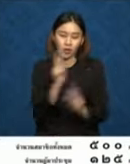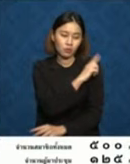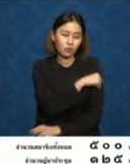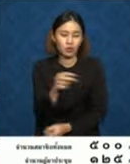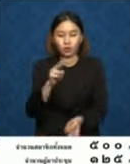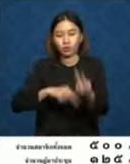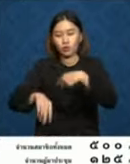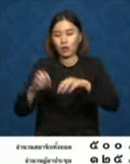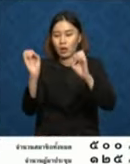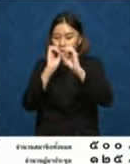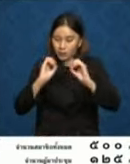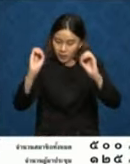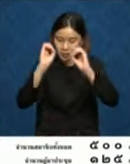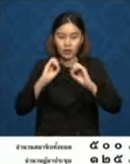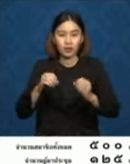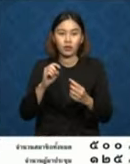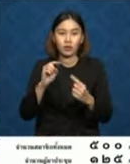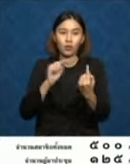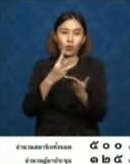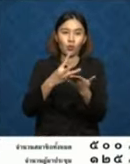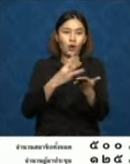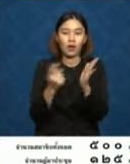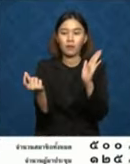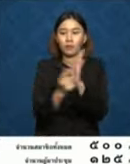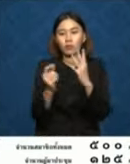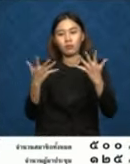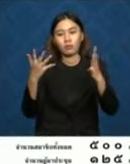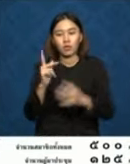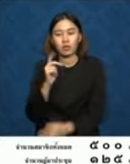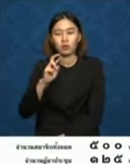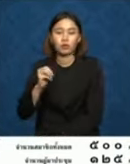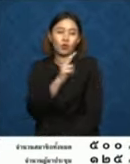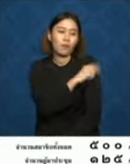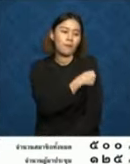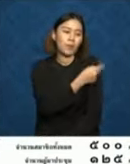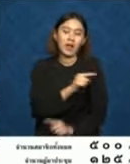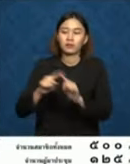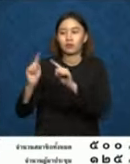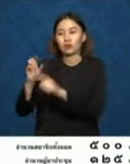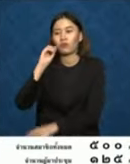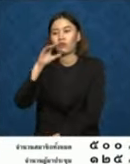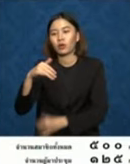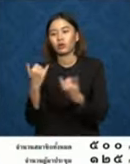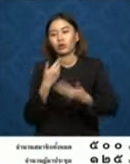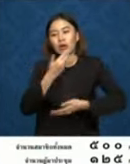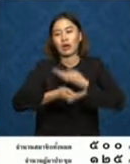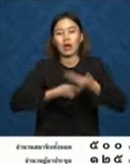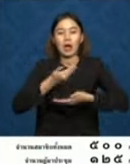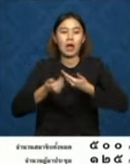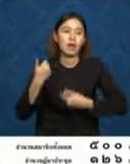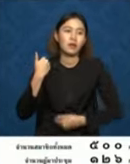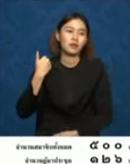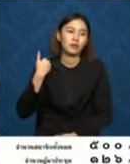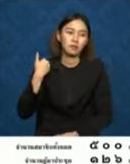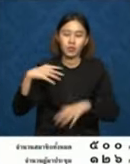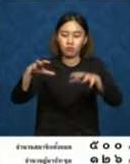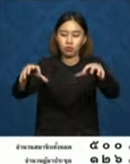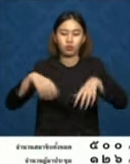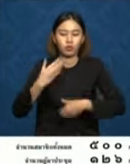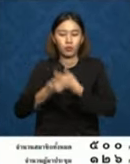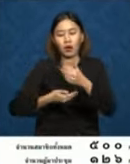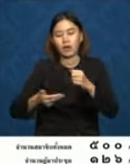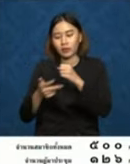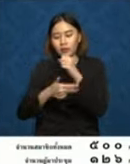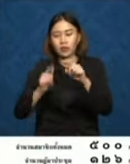วจไม่เคยบรรจุเรื่องผมเข้าวาระทำหนังสือถึงกรมการแพทย์แผนไทยเทศกิจเขตพัฒนายังขายกันจงครึ้มครับต่างด้าวก็จำหน่ายกัญชานะ